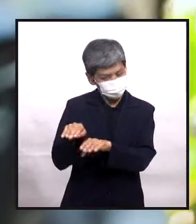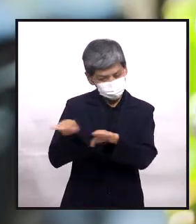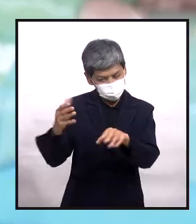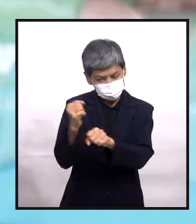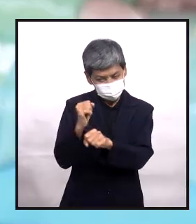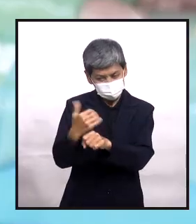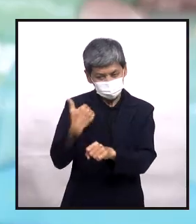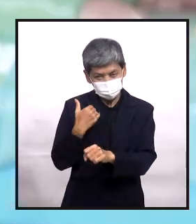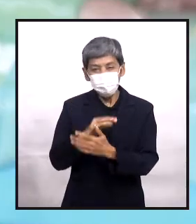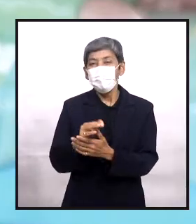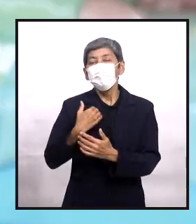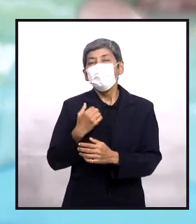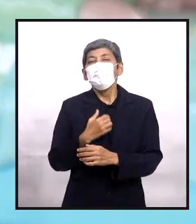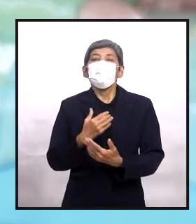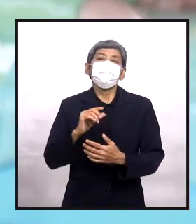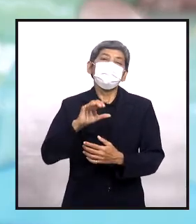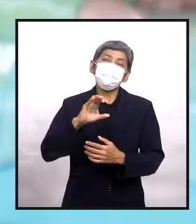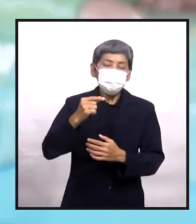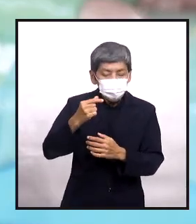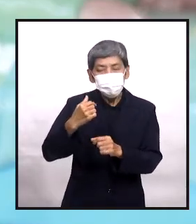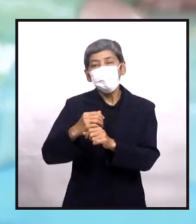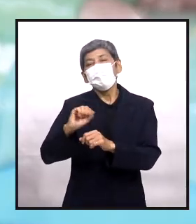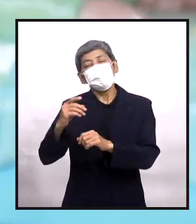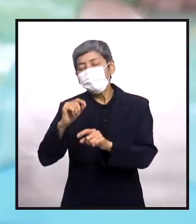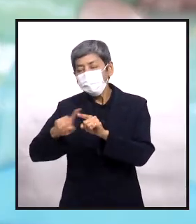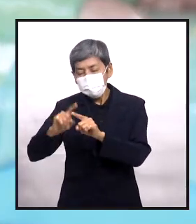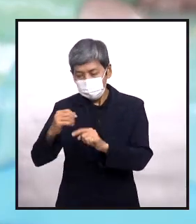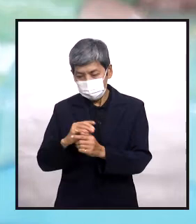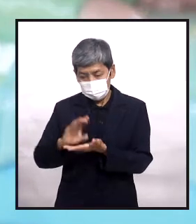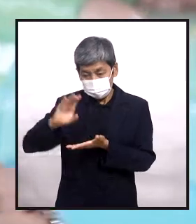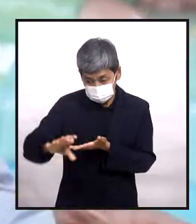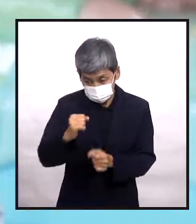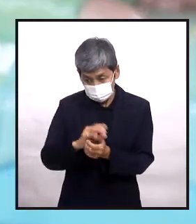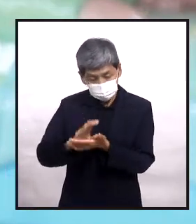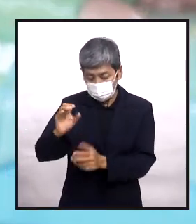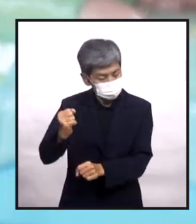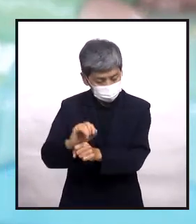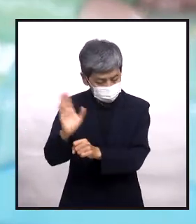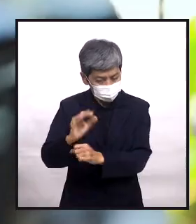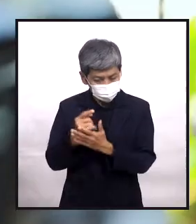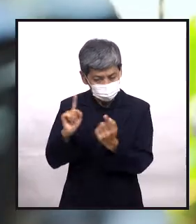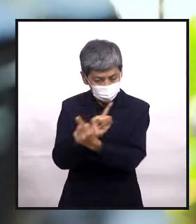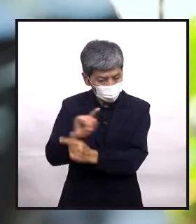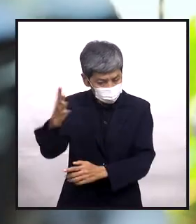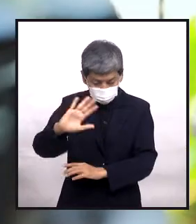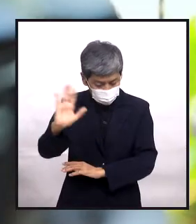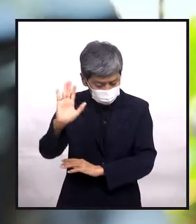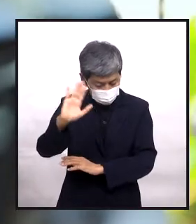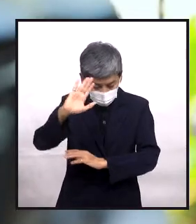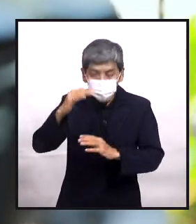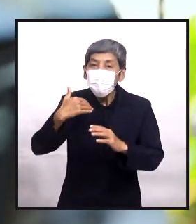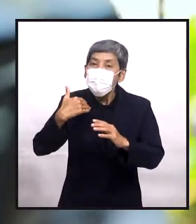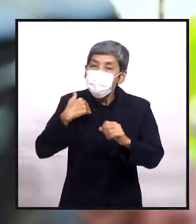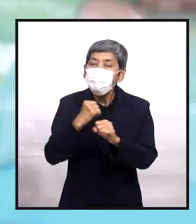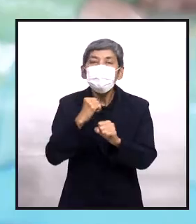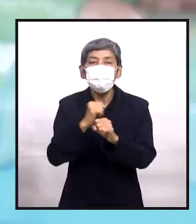ณฑ์จะ BCG SDG อะไรก็ตามเนี่ยผู้ลงทุนเนี่ยเอาเงินไปลงทุนไม่ได้นักลงทุนลงไม่ได้